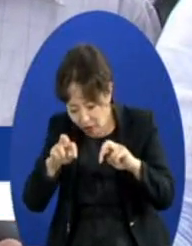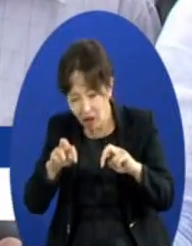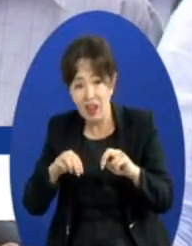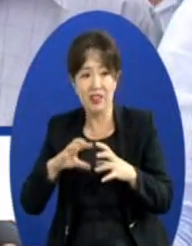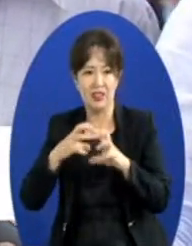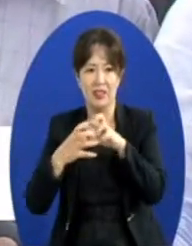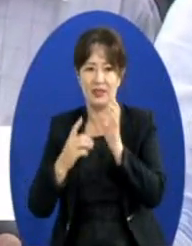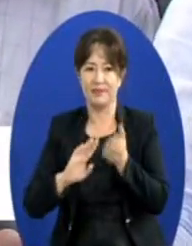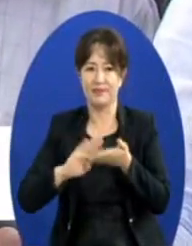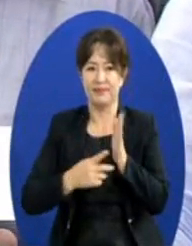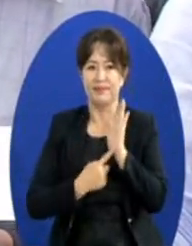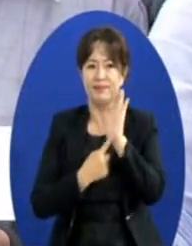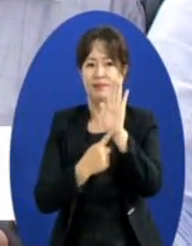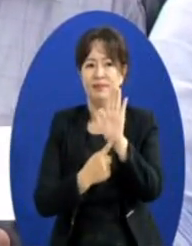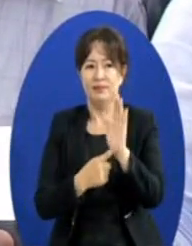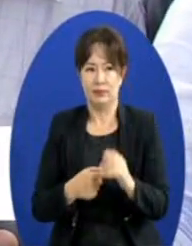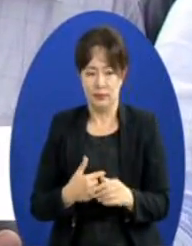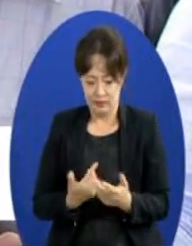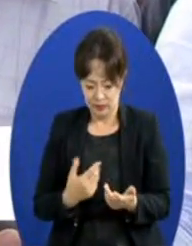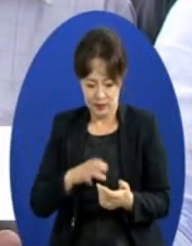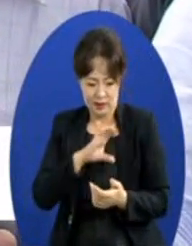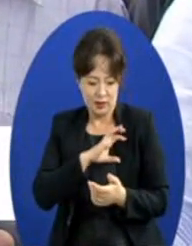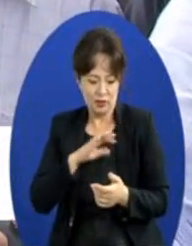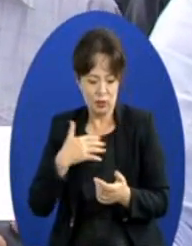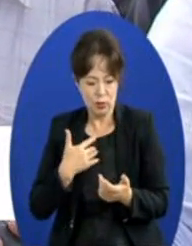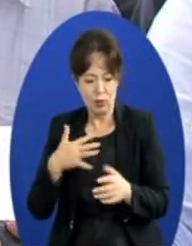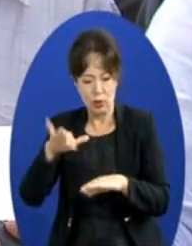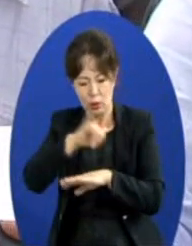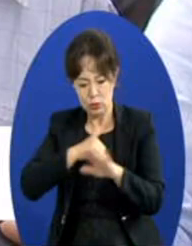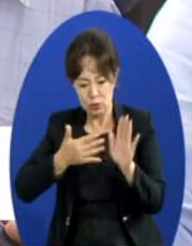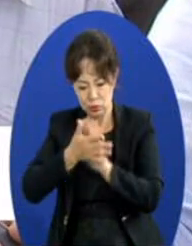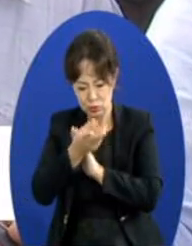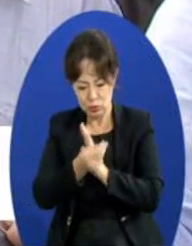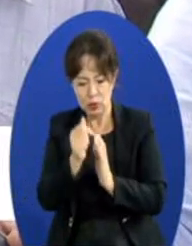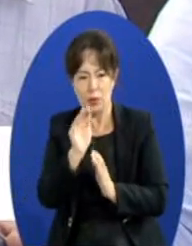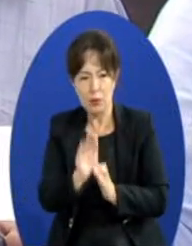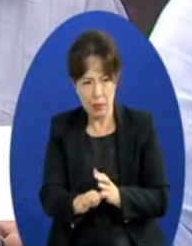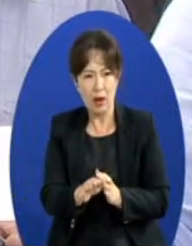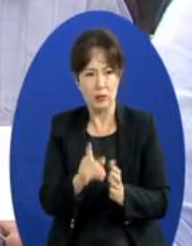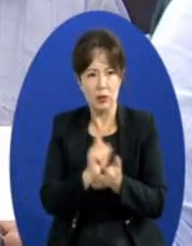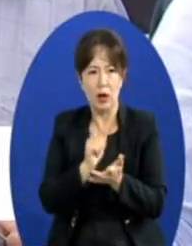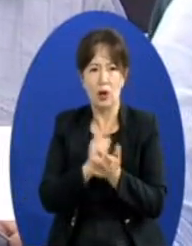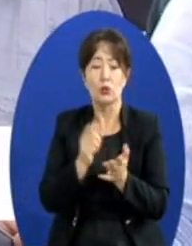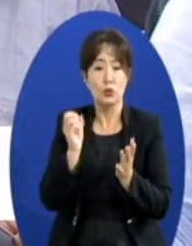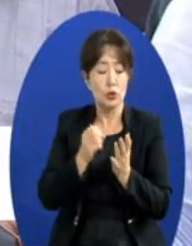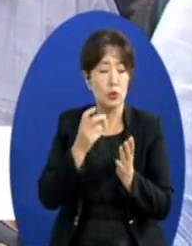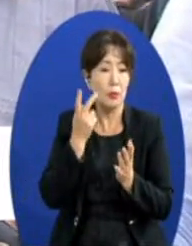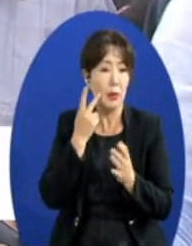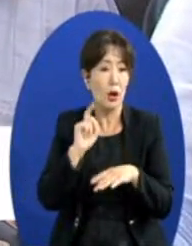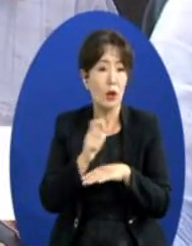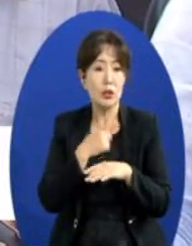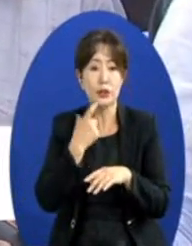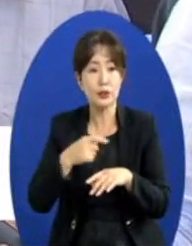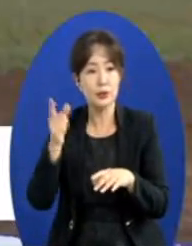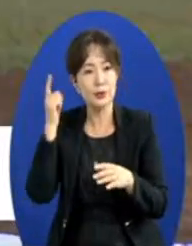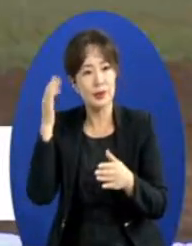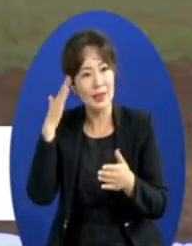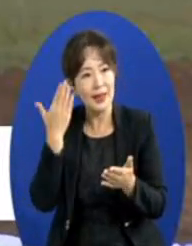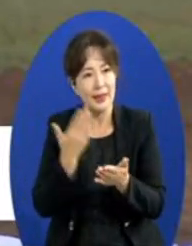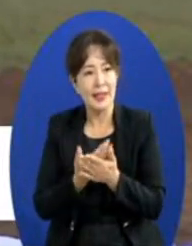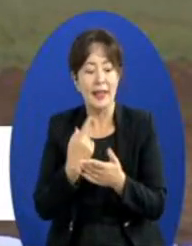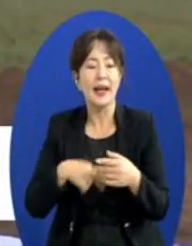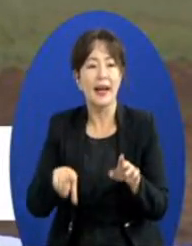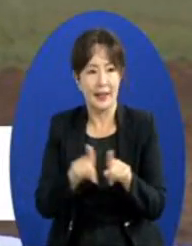юмн дээр бол бид нар сэтгэл 5 төгрөг улсын төсвөөр суулгаж хийх ёстой. Тийм учраас бол манай байнгын орооны гишүүд бол энэ дээр санал нэг